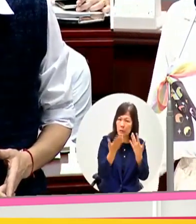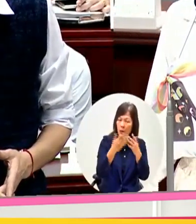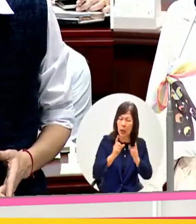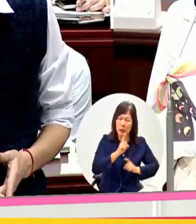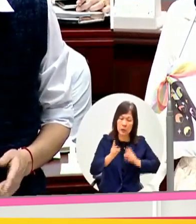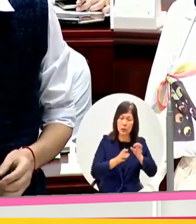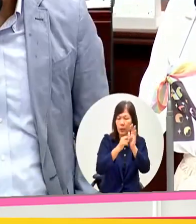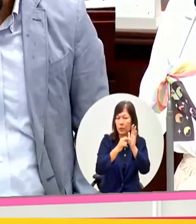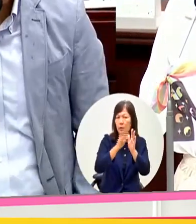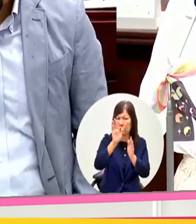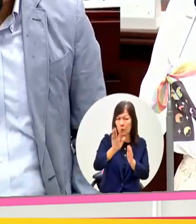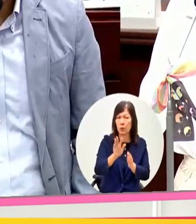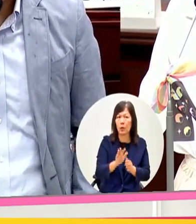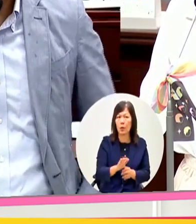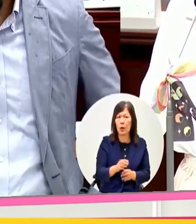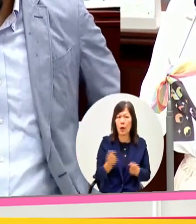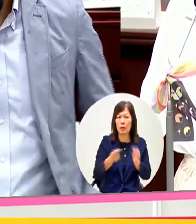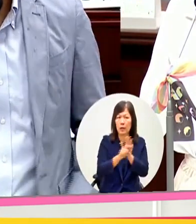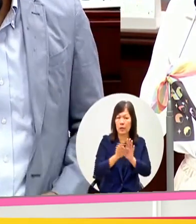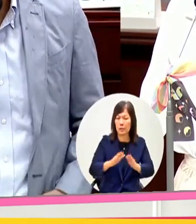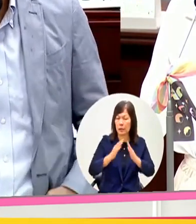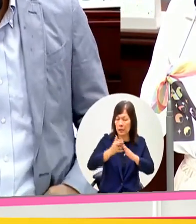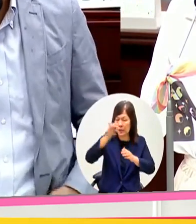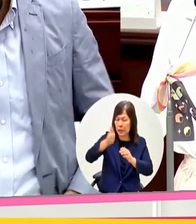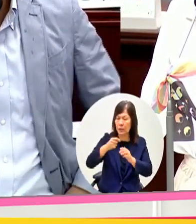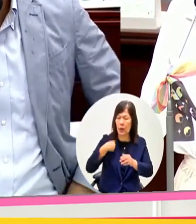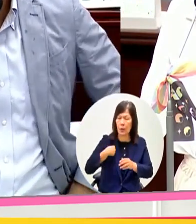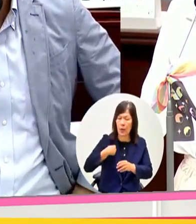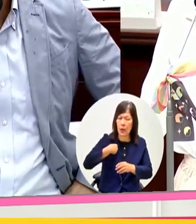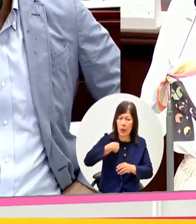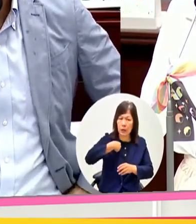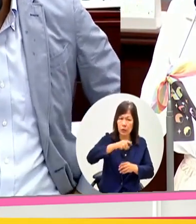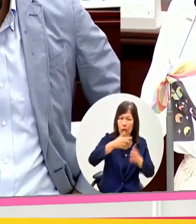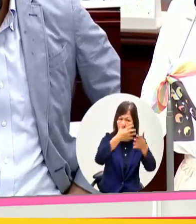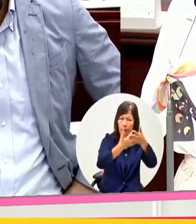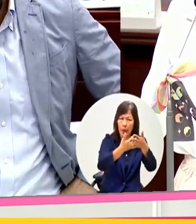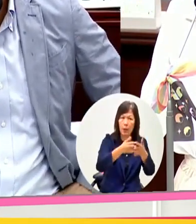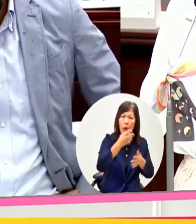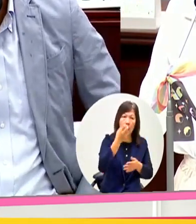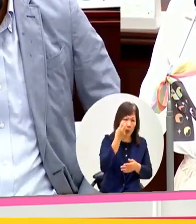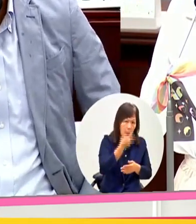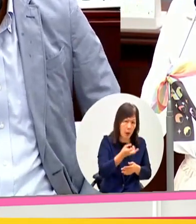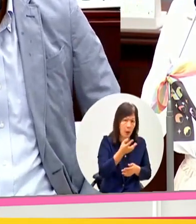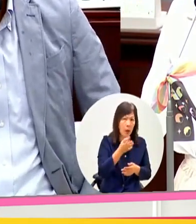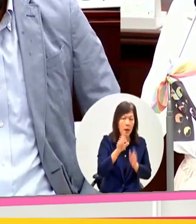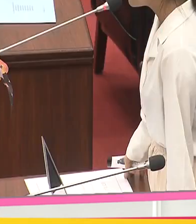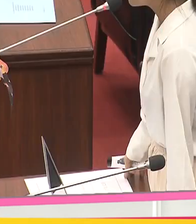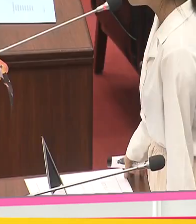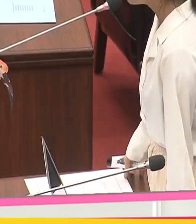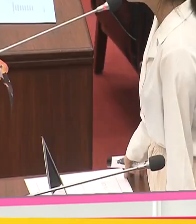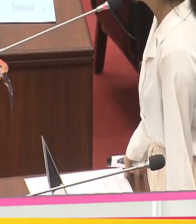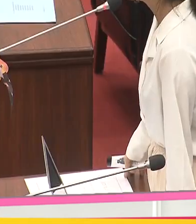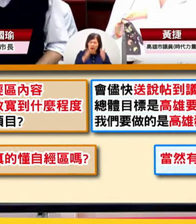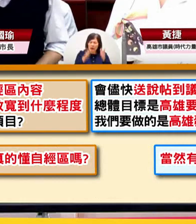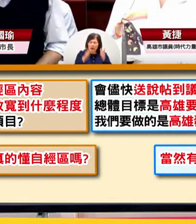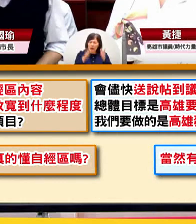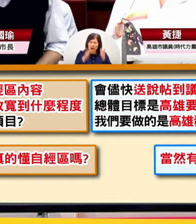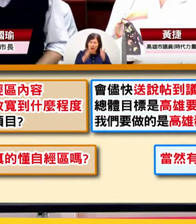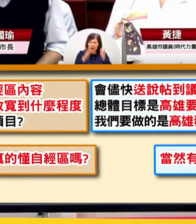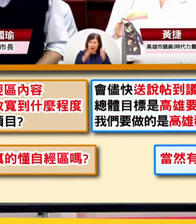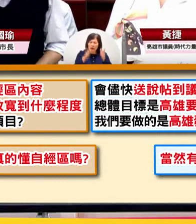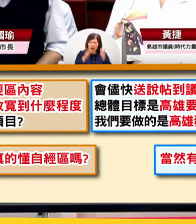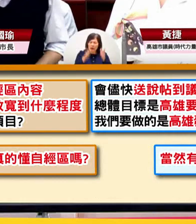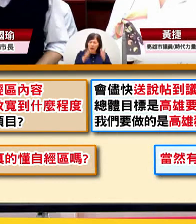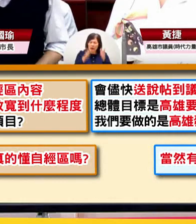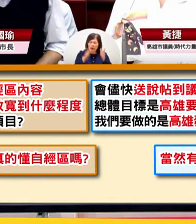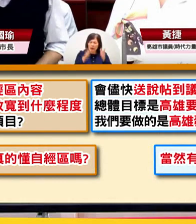选之前就一直强调高雄负债累累3300亿。凤馨，你最懂财经了，3300亿，如果2%的利率